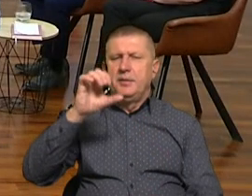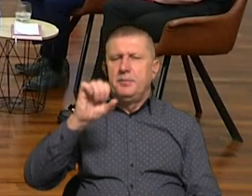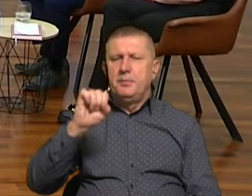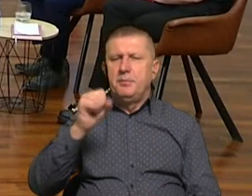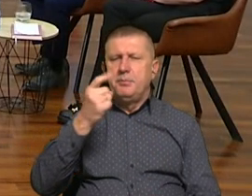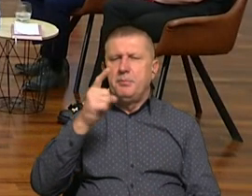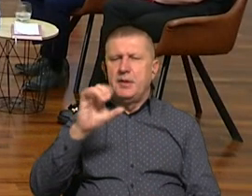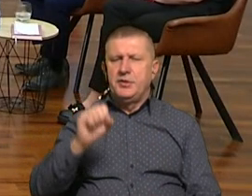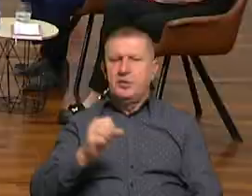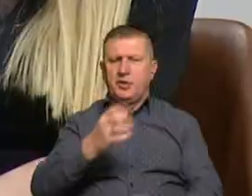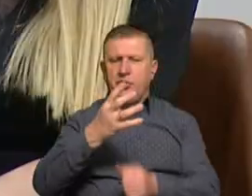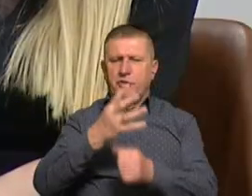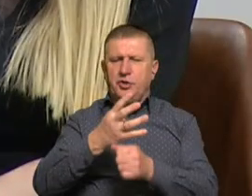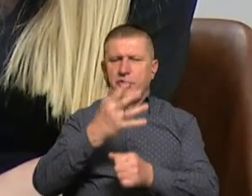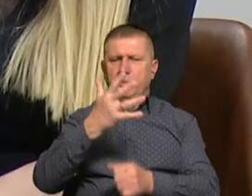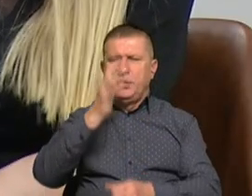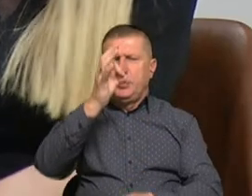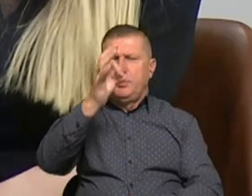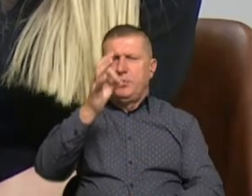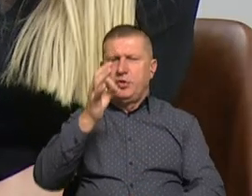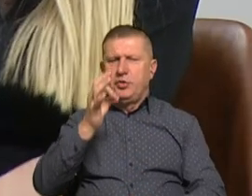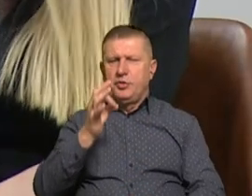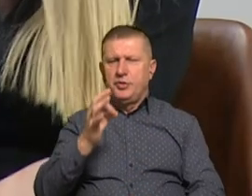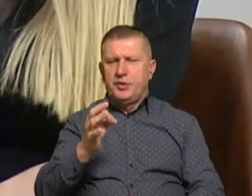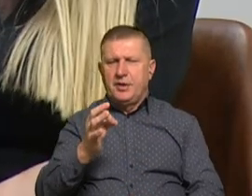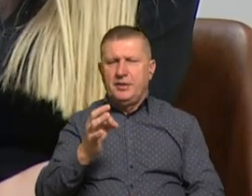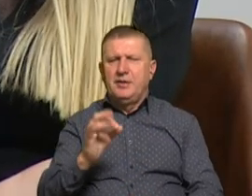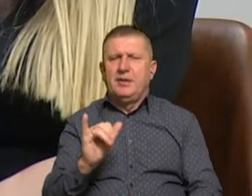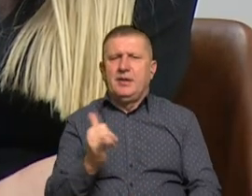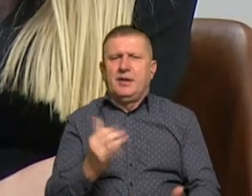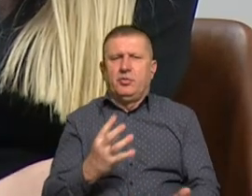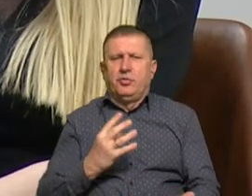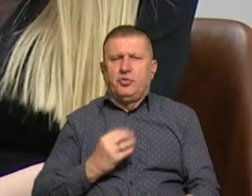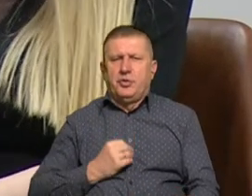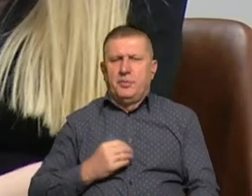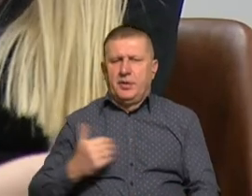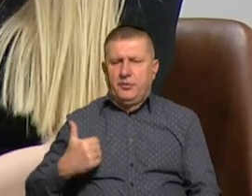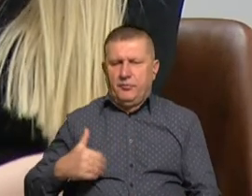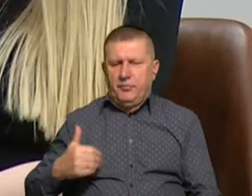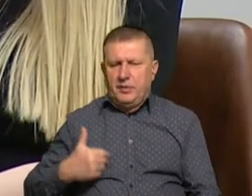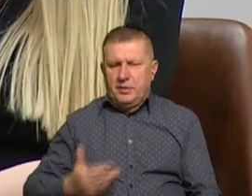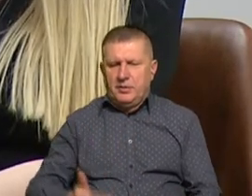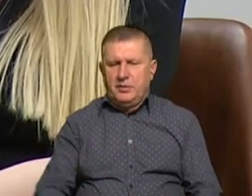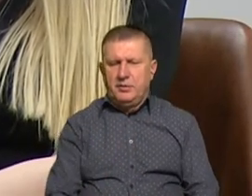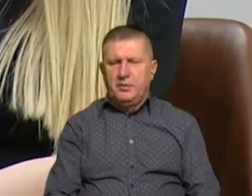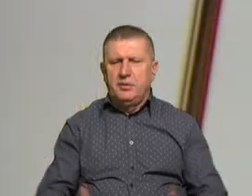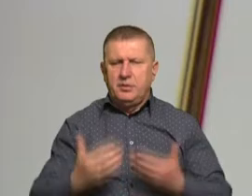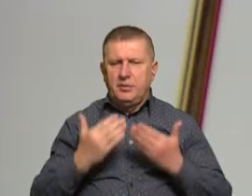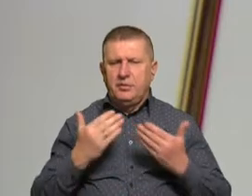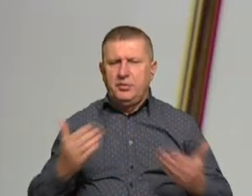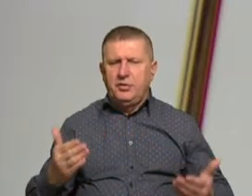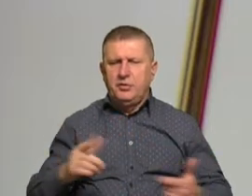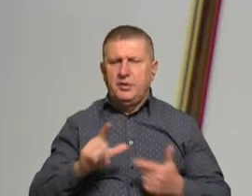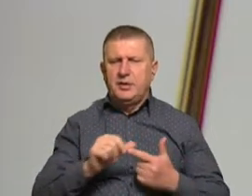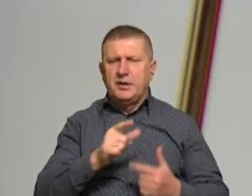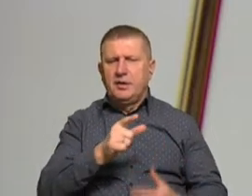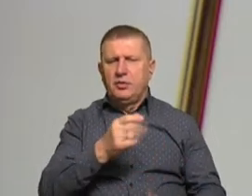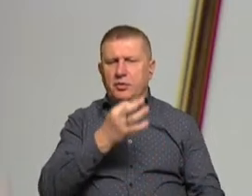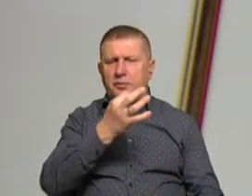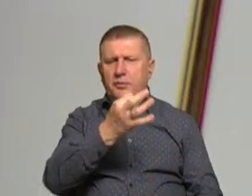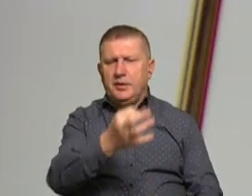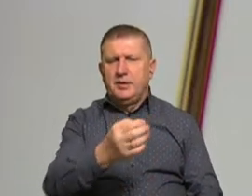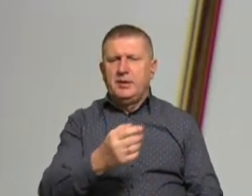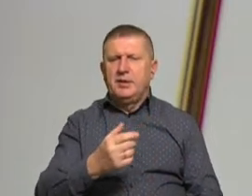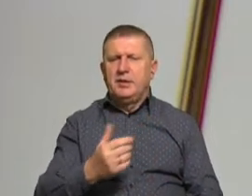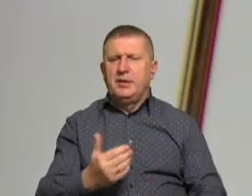tym roku 45% poziom recyklingu. Jak go osiągnąć w Bielsku-Białej? Dziękuję bardzo za to pytanie. Ja się z niego bardzo cieszę,